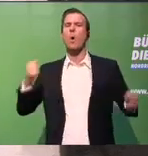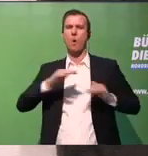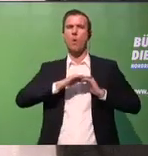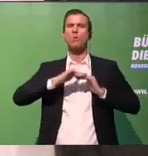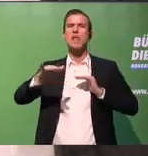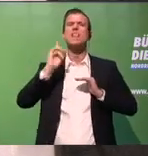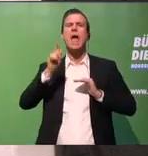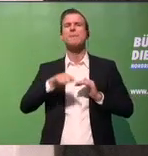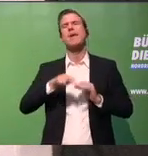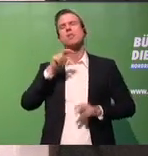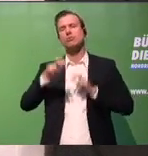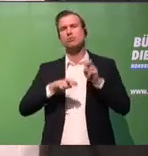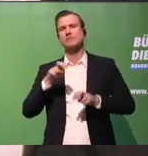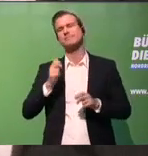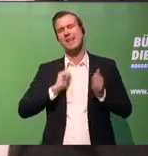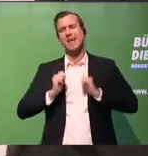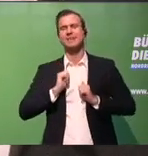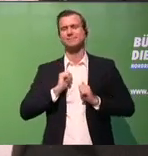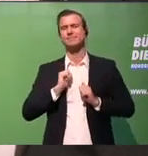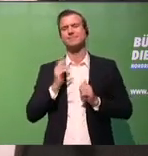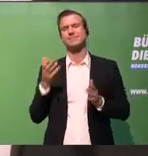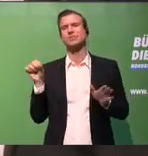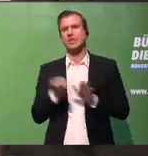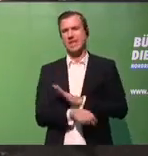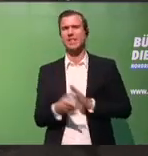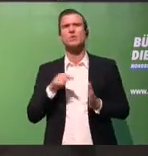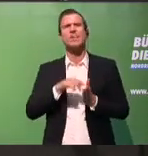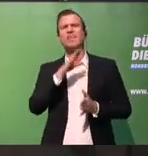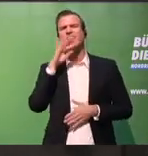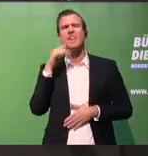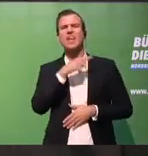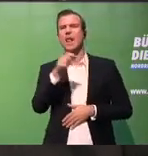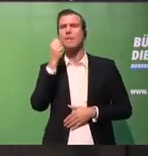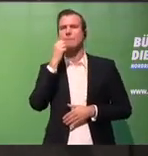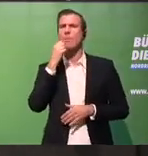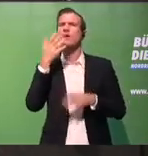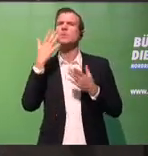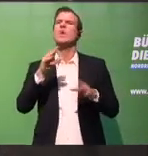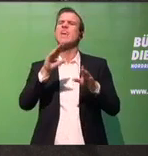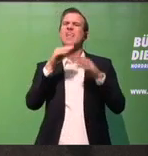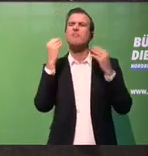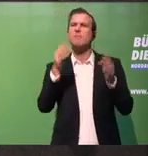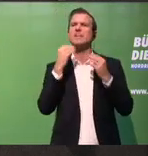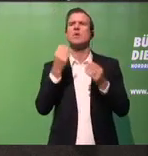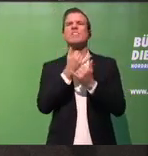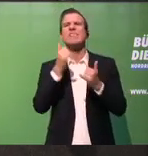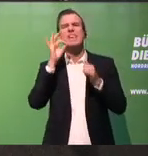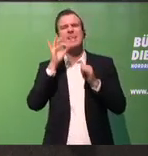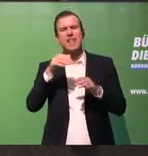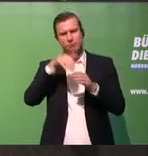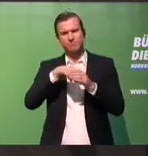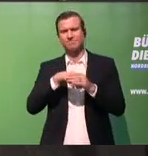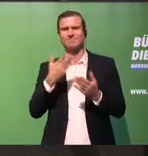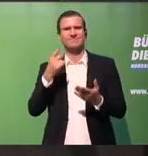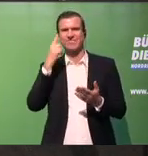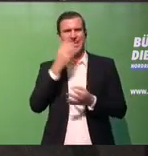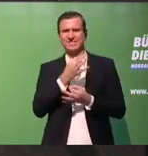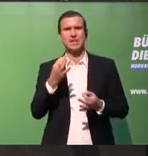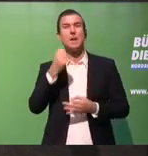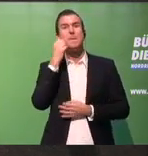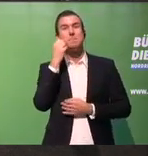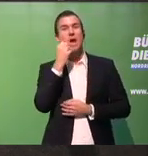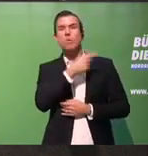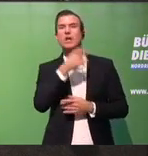oft schlecht genutzt, weil zu viele Bauern keinen Zugang zu Informationen und zu Kenntnissen haben. Den Bauern bleibt